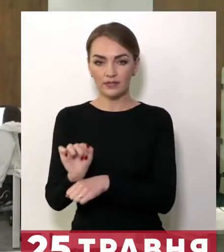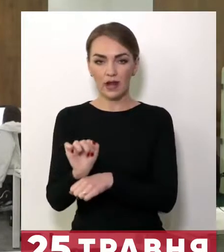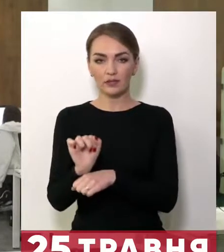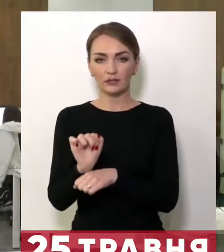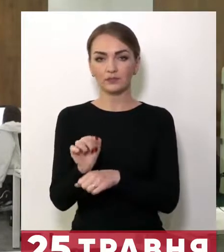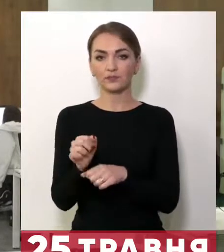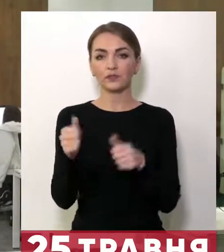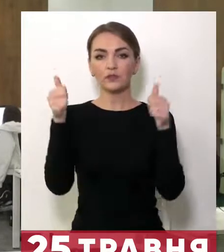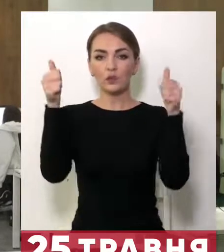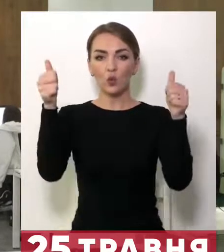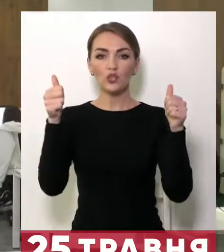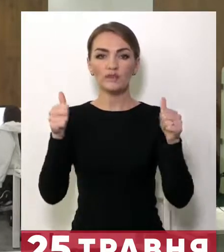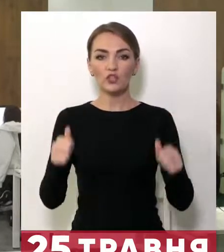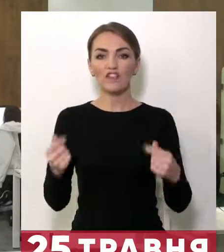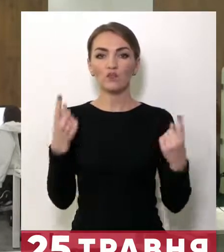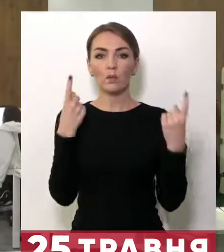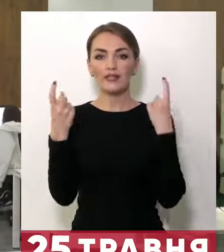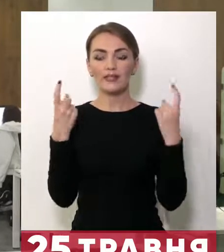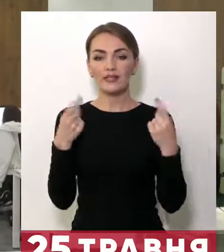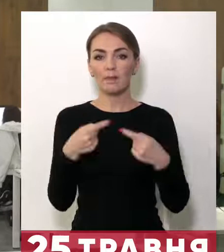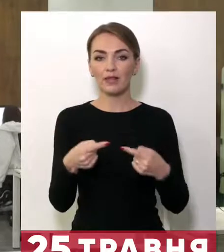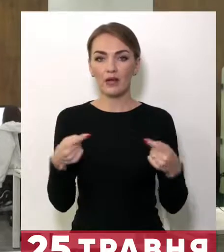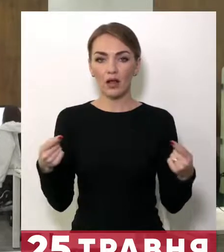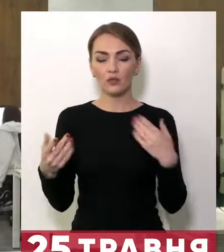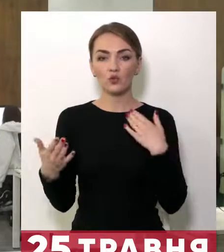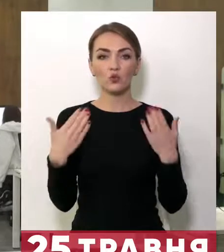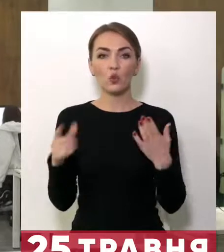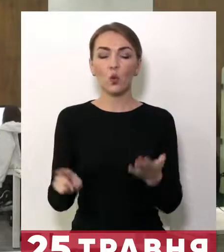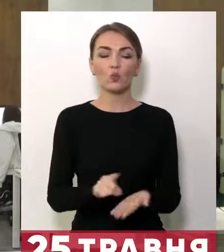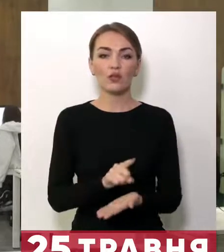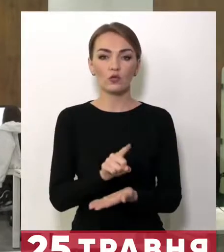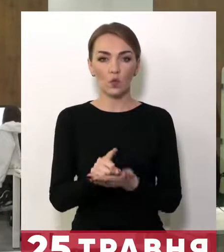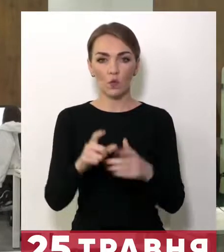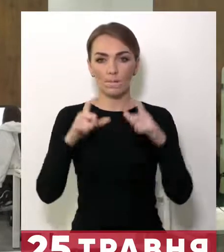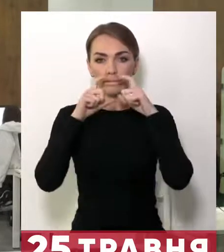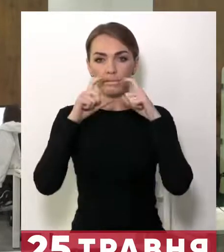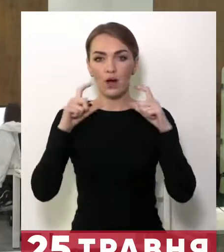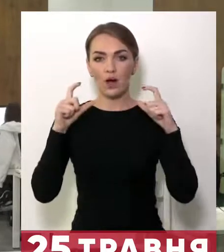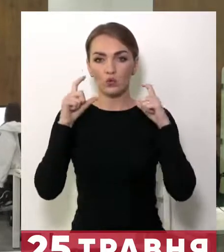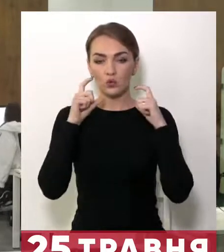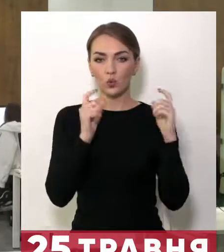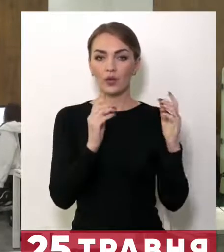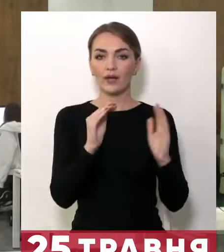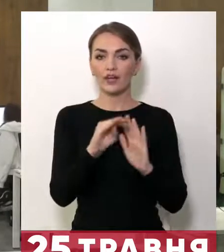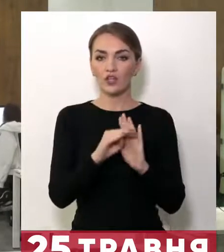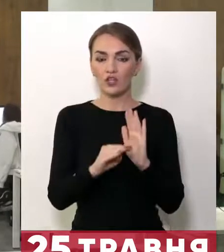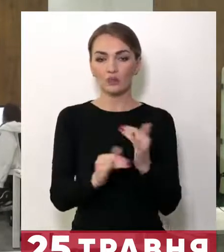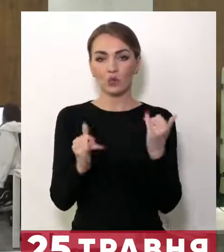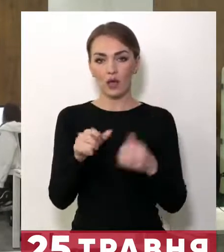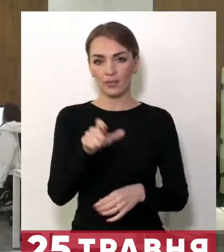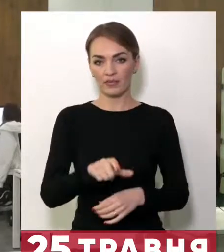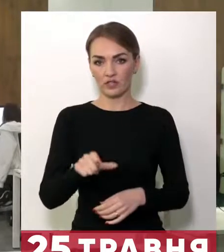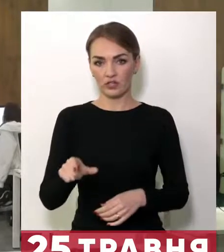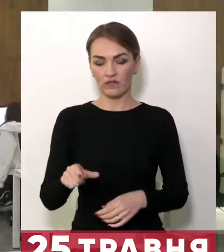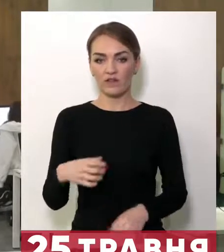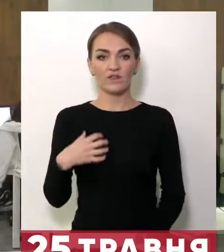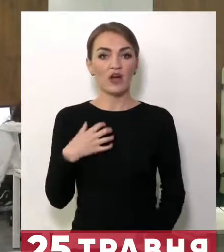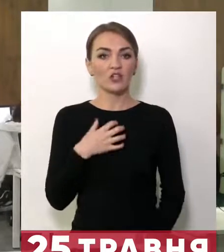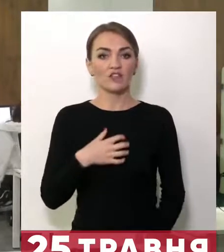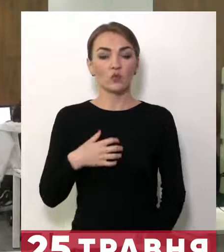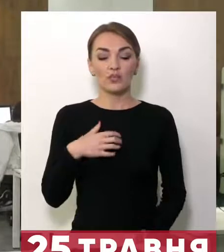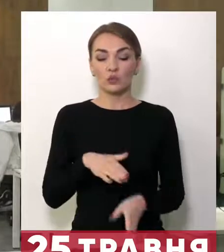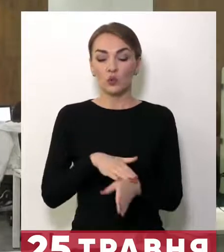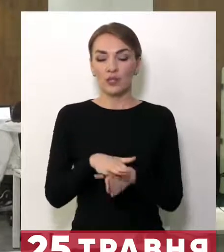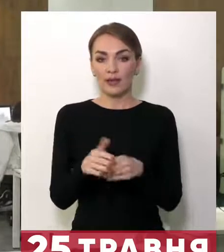розміщені інформаційні матеріали щодо обов'язкового масочного режиму для пасажирів, важливості